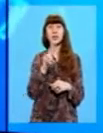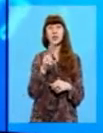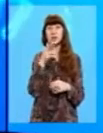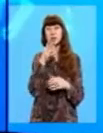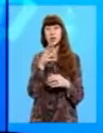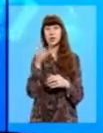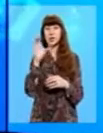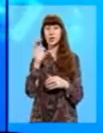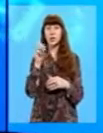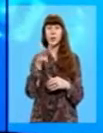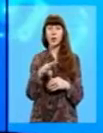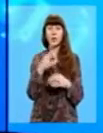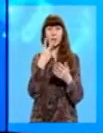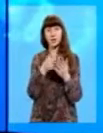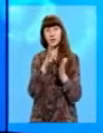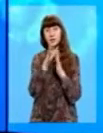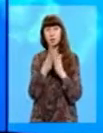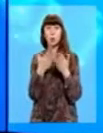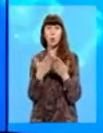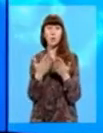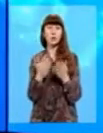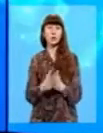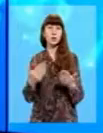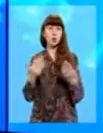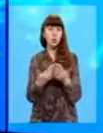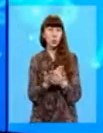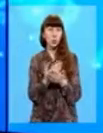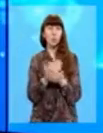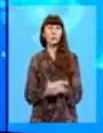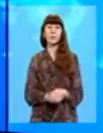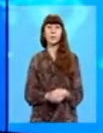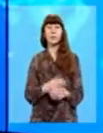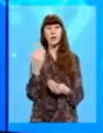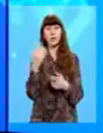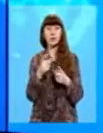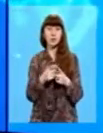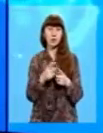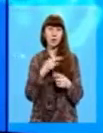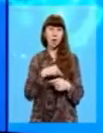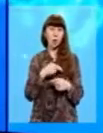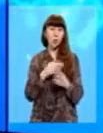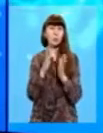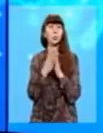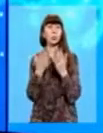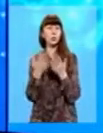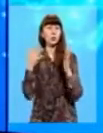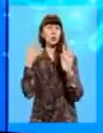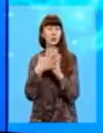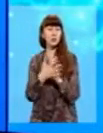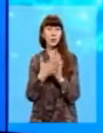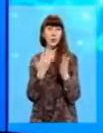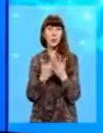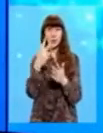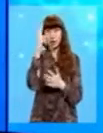свою новую книгу «От казачьей станицы до казахской столицы». По словам автора, на работу данного произведения у него ушло